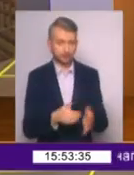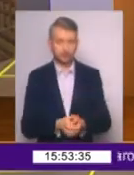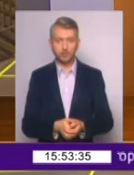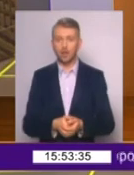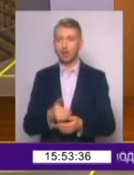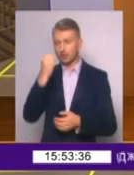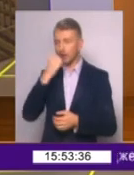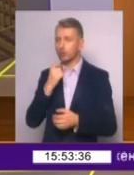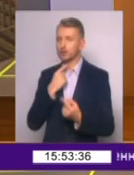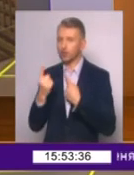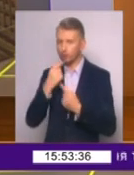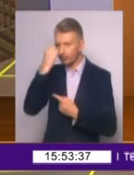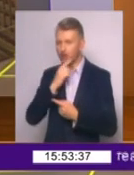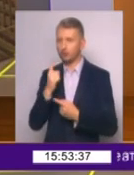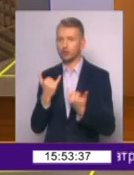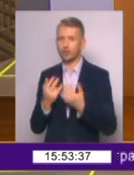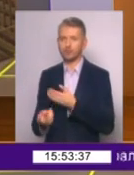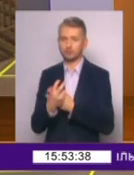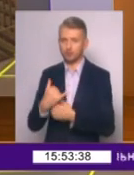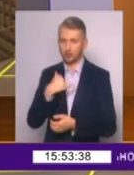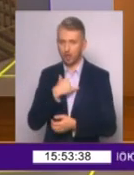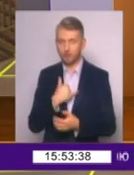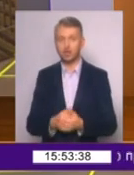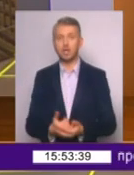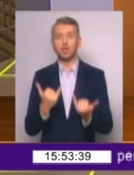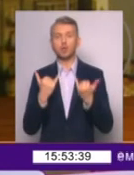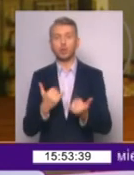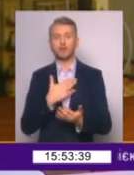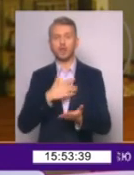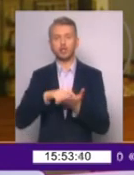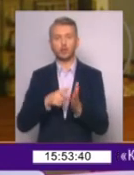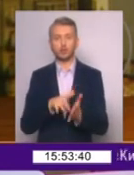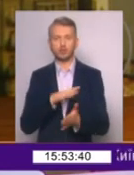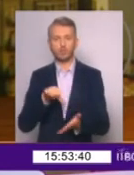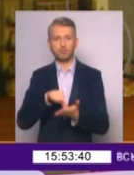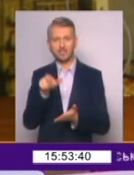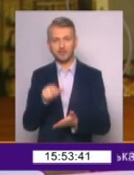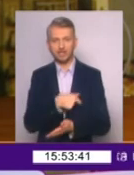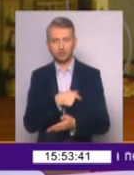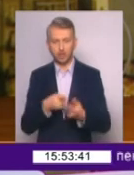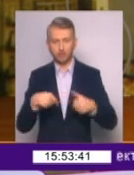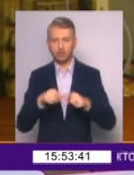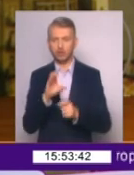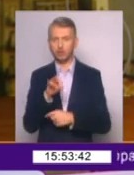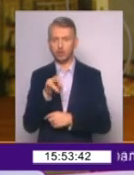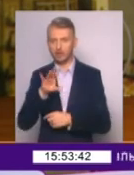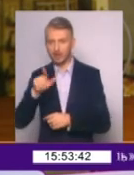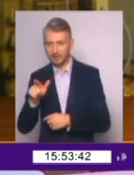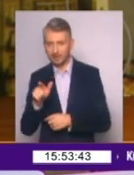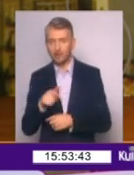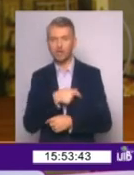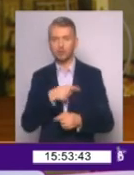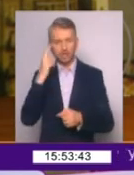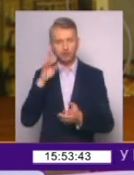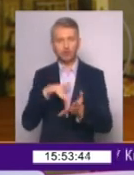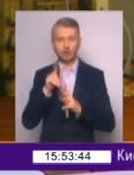дякую вам за розмову. Дуже дякую, що ви сьогодні завітали до нас. Дякую. Я нагадаю, що сьогодні у нашій студії був представник депутатської фракції «Солідарність», депутат Київської міської ради